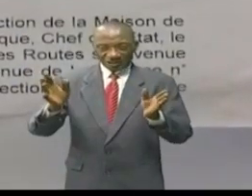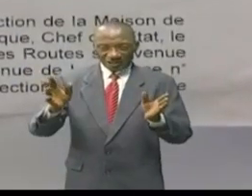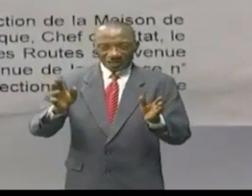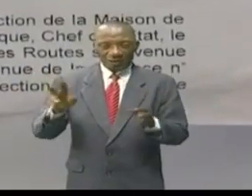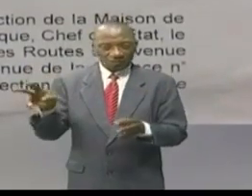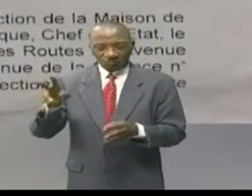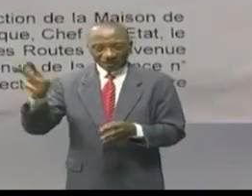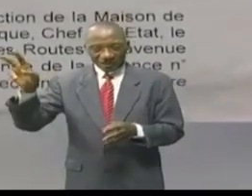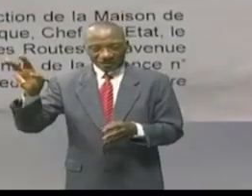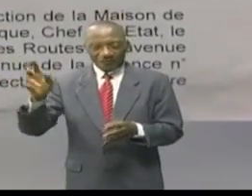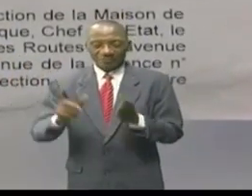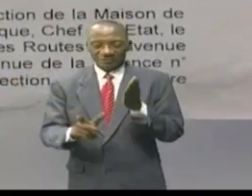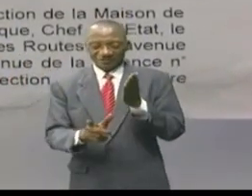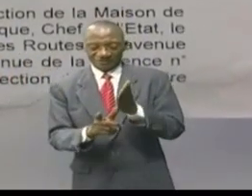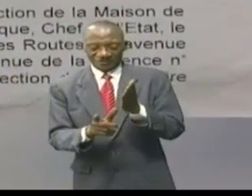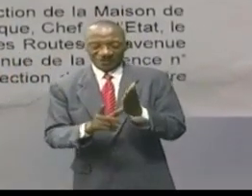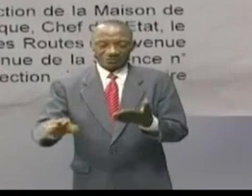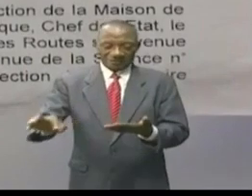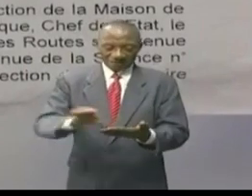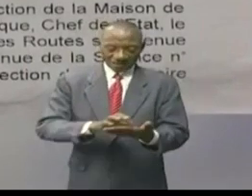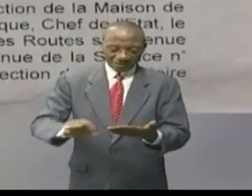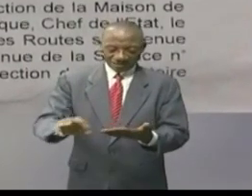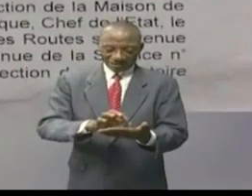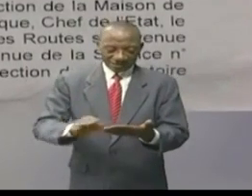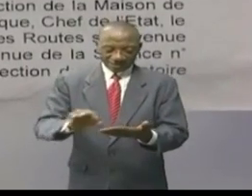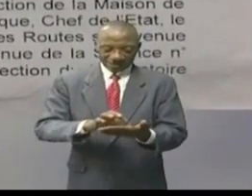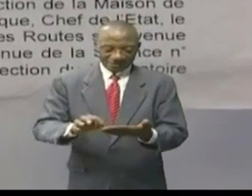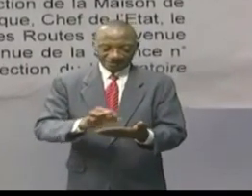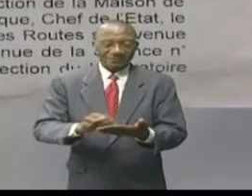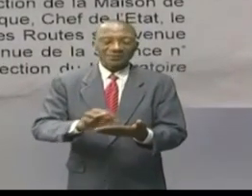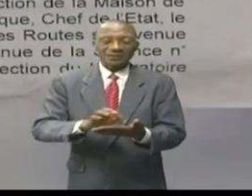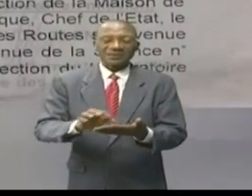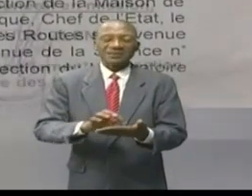Georges Lufoudou Olenga, directeur,